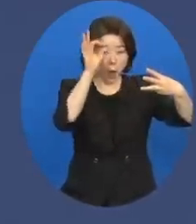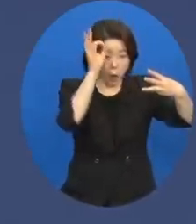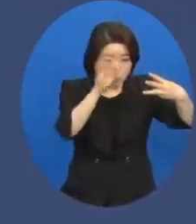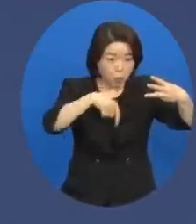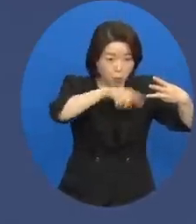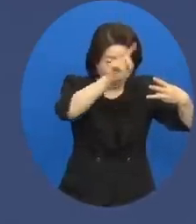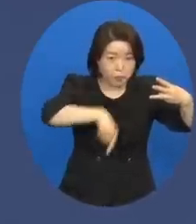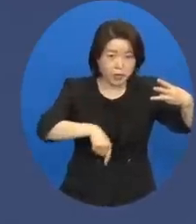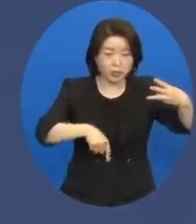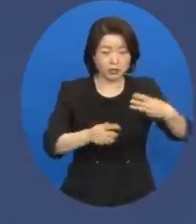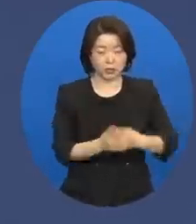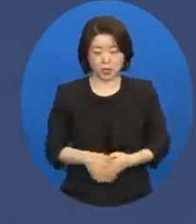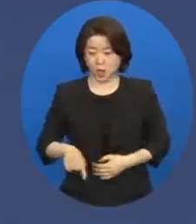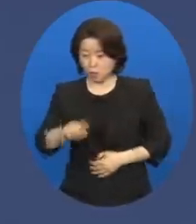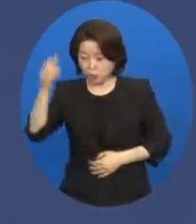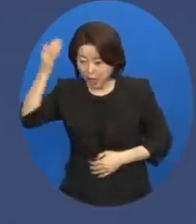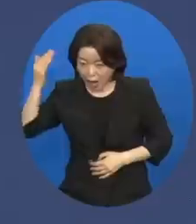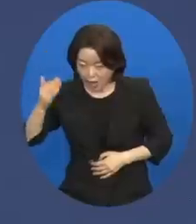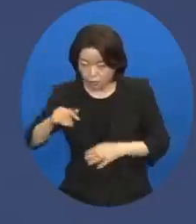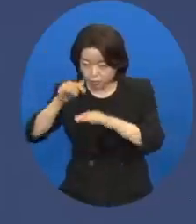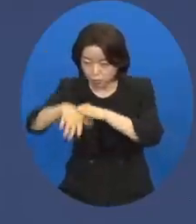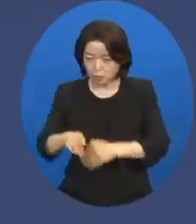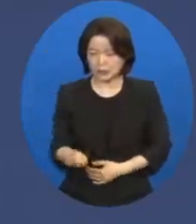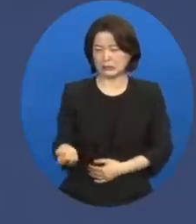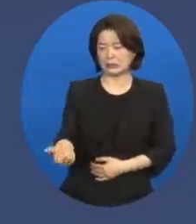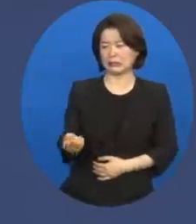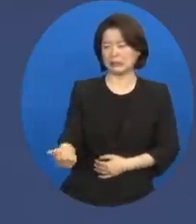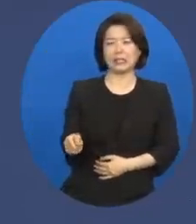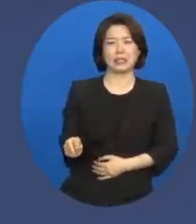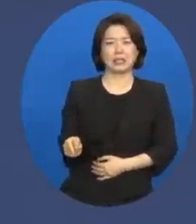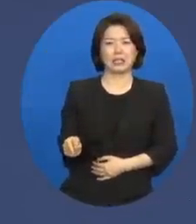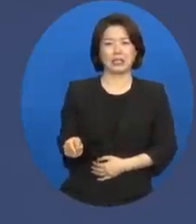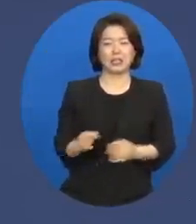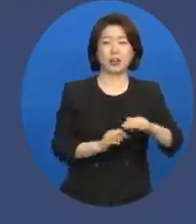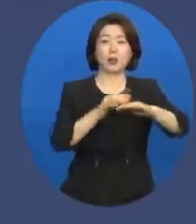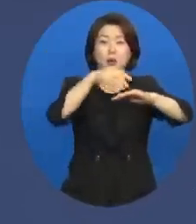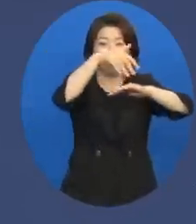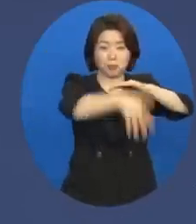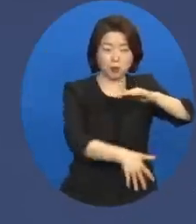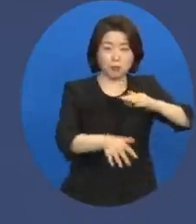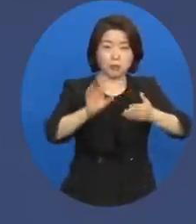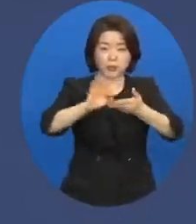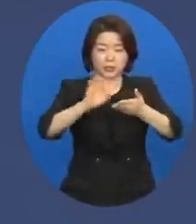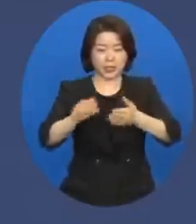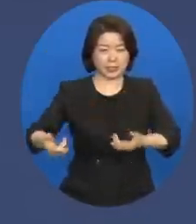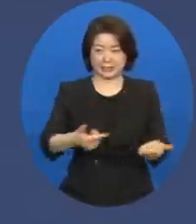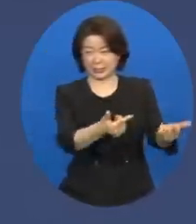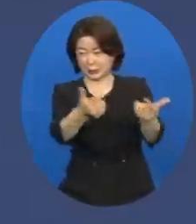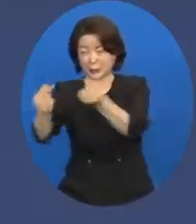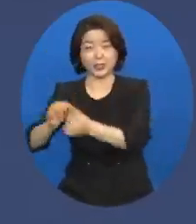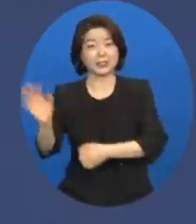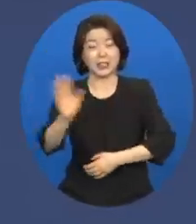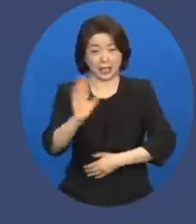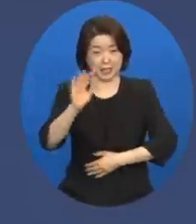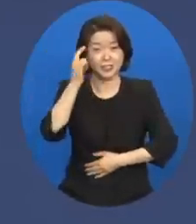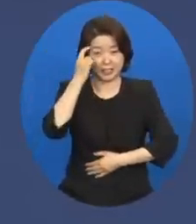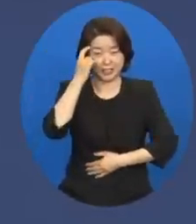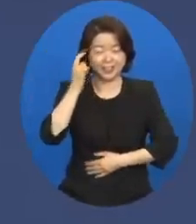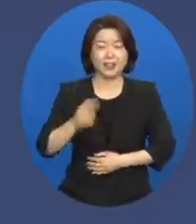상수도관 쫄쫄 새는 것 같아요. 이렇게 보면. 그게 폭포라는 용어를 쓴다고 해서 다 폭포는 아니다 이런 생각이 들